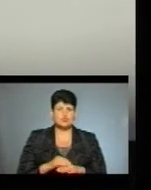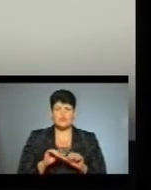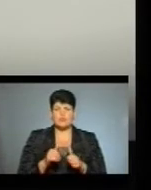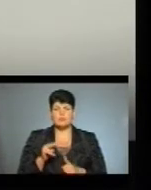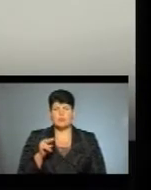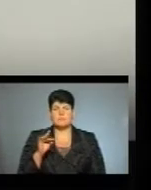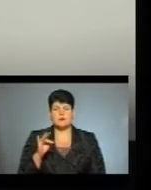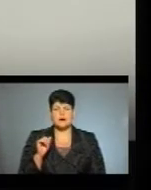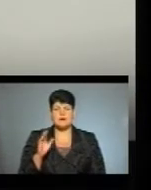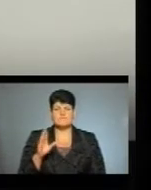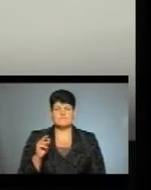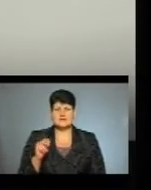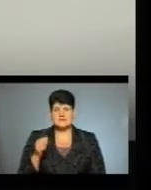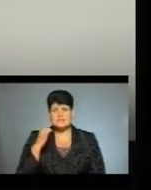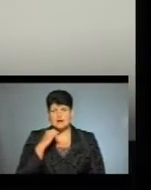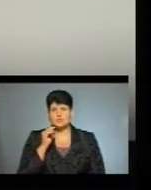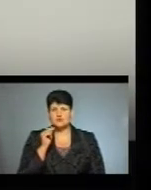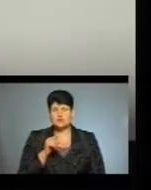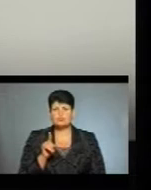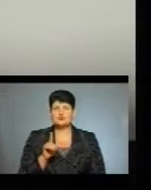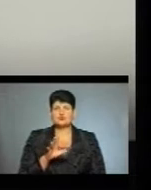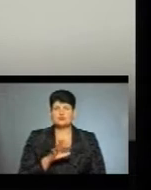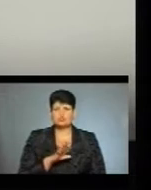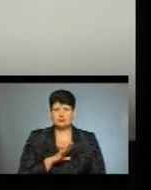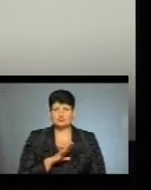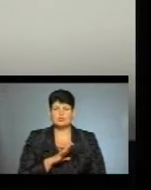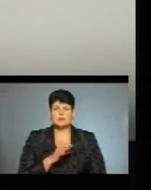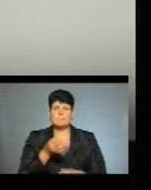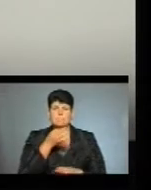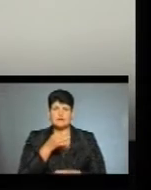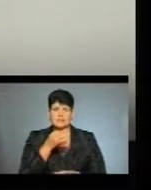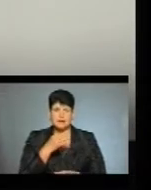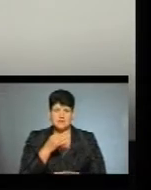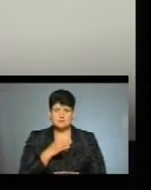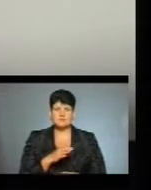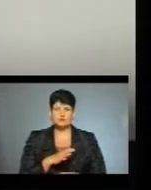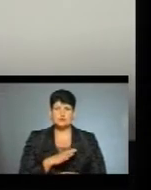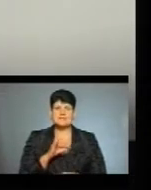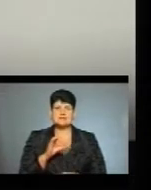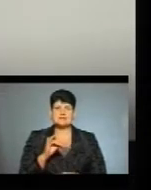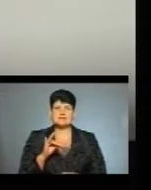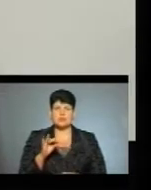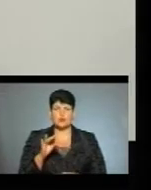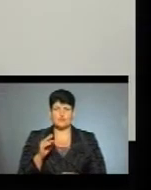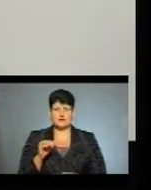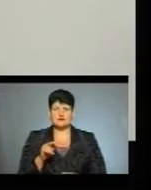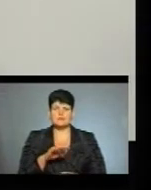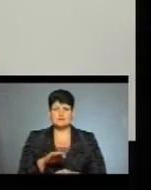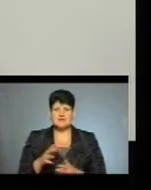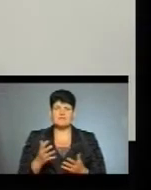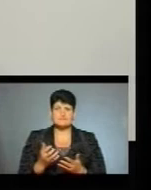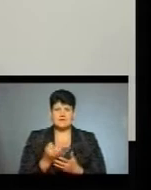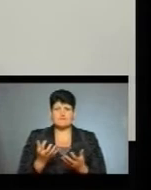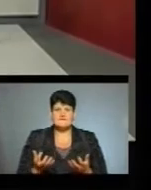І тільки дякуючи тому, що були наявні медикаменти, була наявна сиворотка, тих дітей вдалося